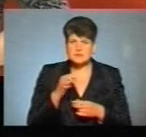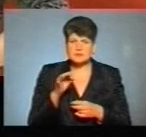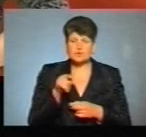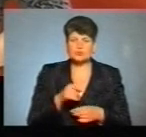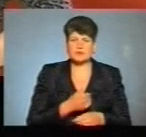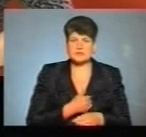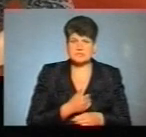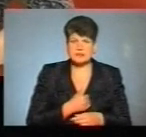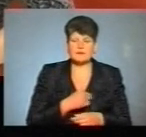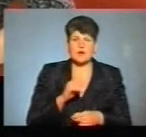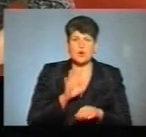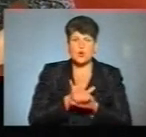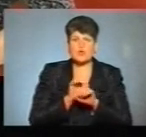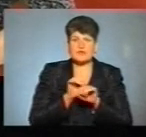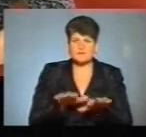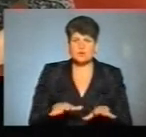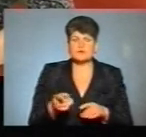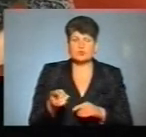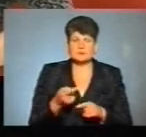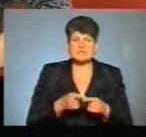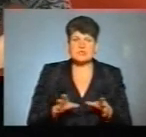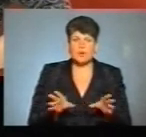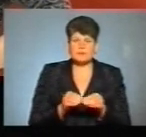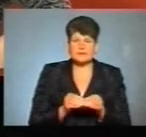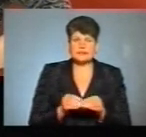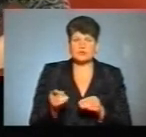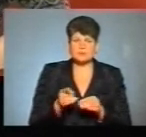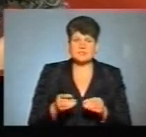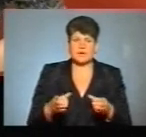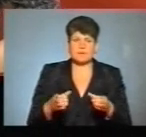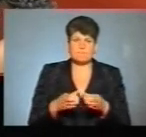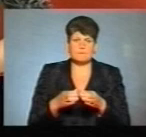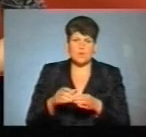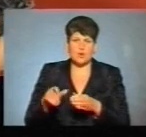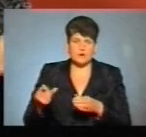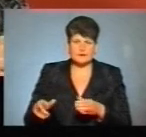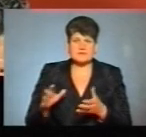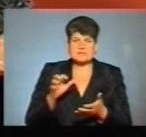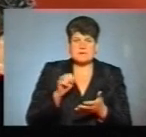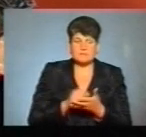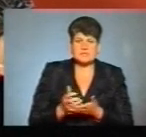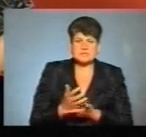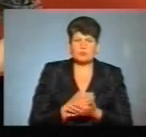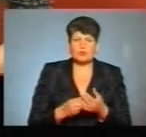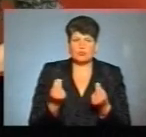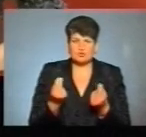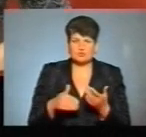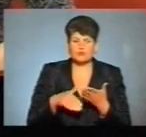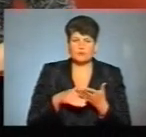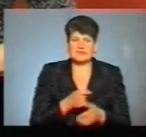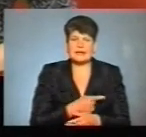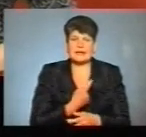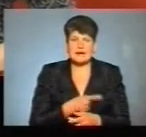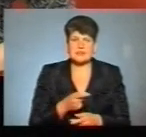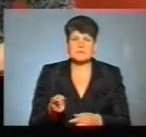таку ініціативу, як «Коронавірус Тернопіль». Це об'єднання тернопільських блогерів, які якраз займаються збором коштів, аби допомогти